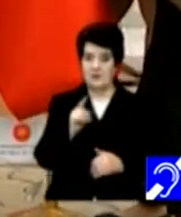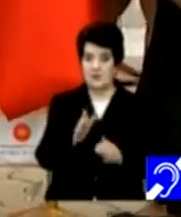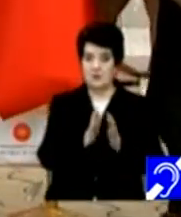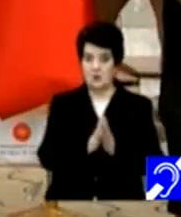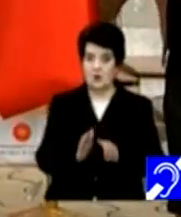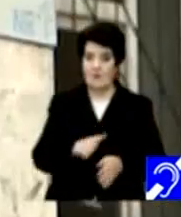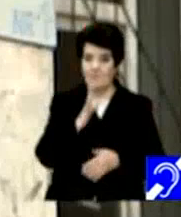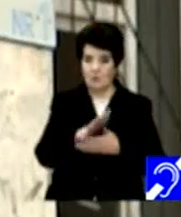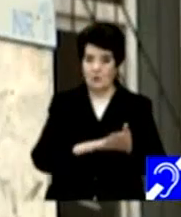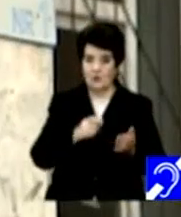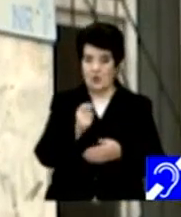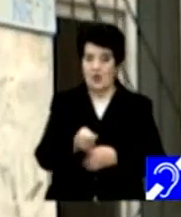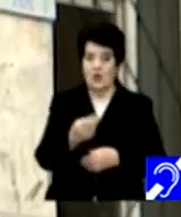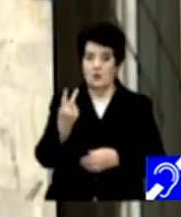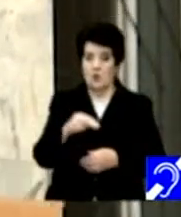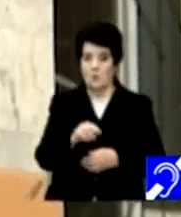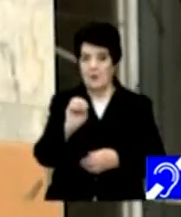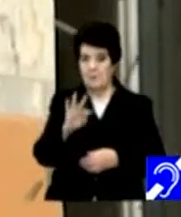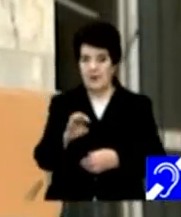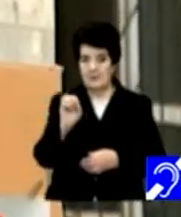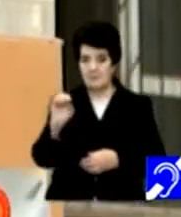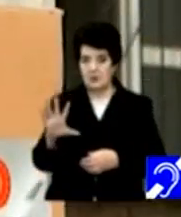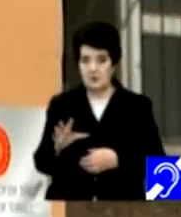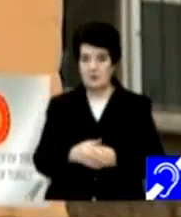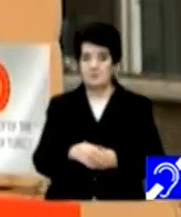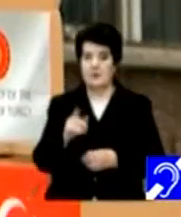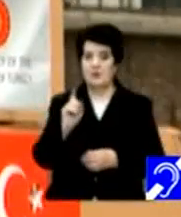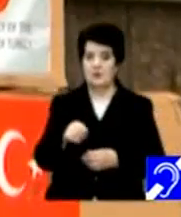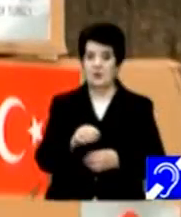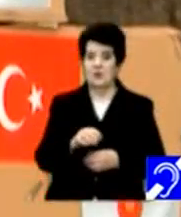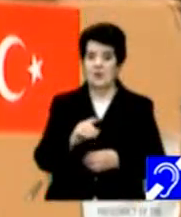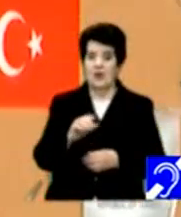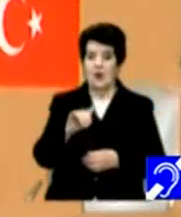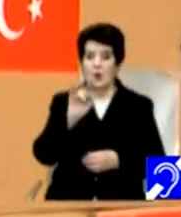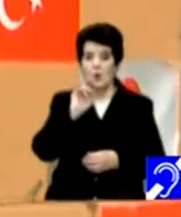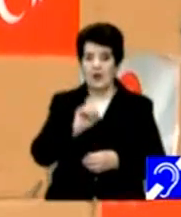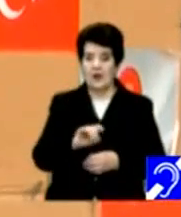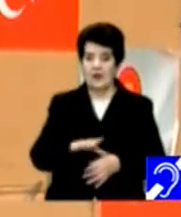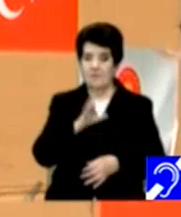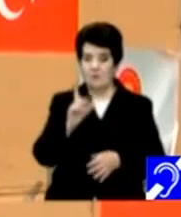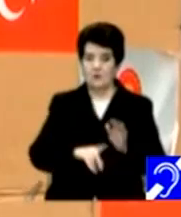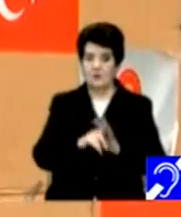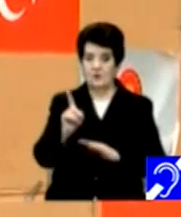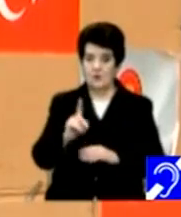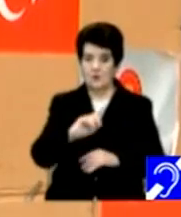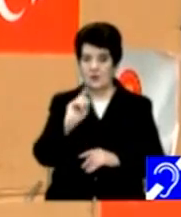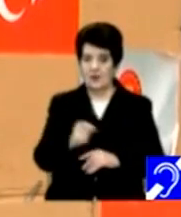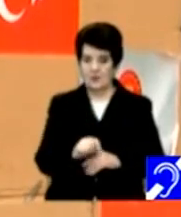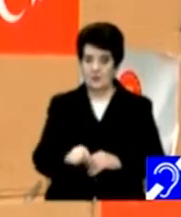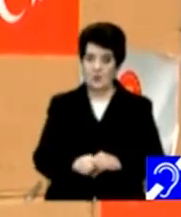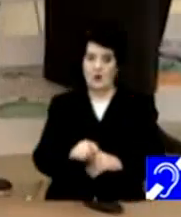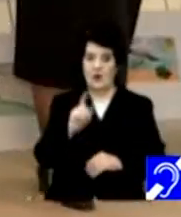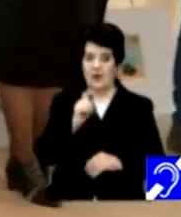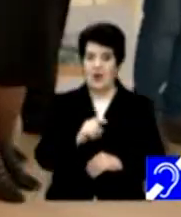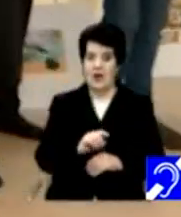solicitări au fost depuse în perioada 2014-2015, când în estul Ucrainei a început războiul dintre separatiști și armata de la